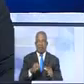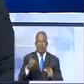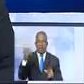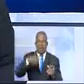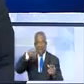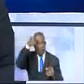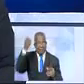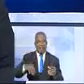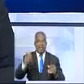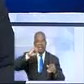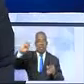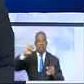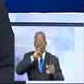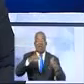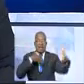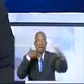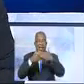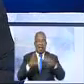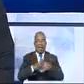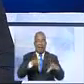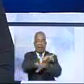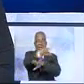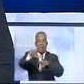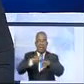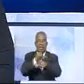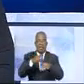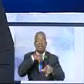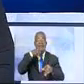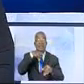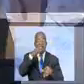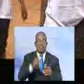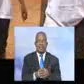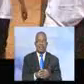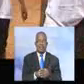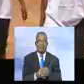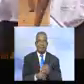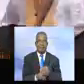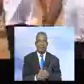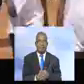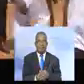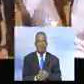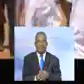sont invitées au respect des mesures de prévention. Mamadou Kouassi.